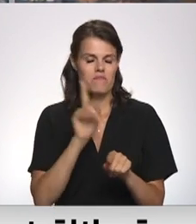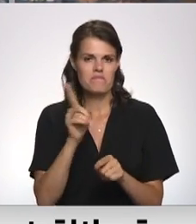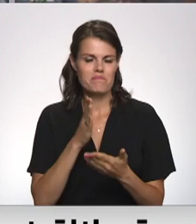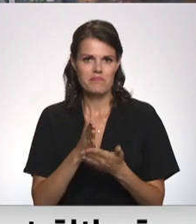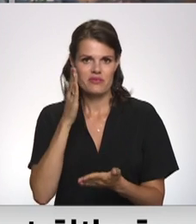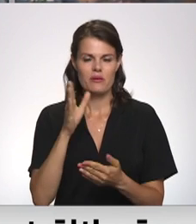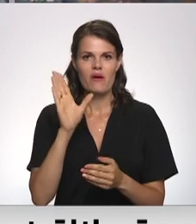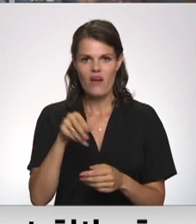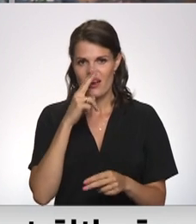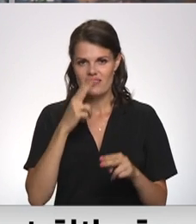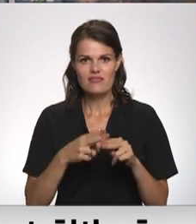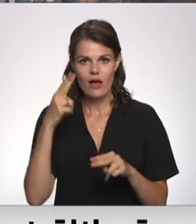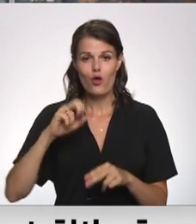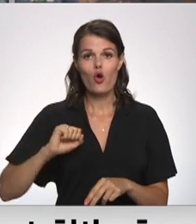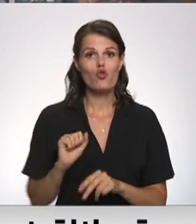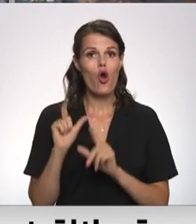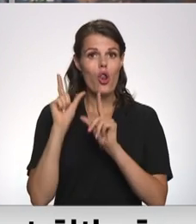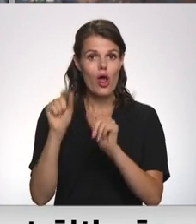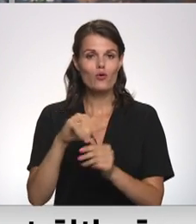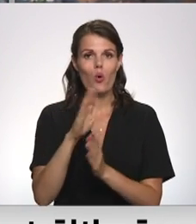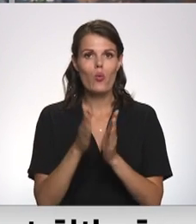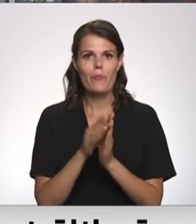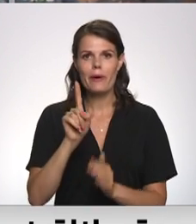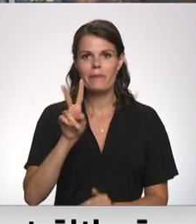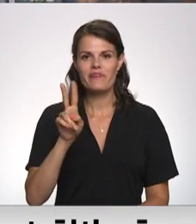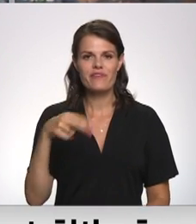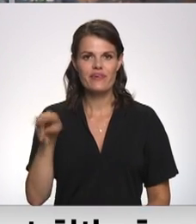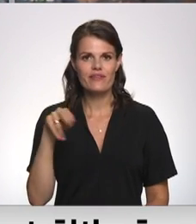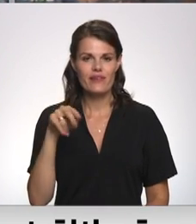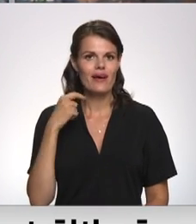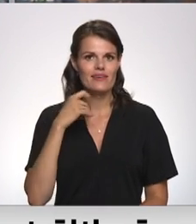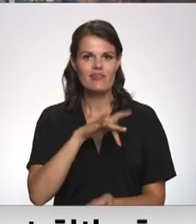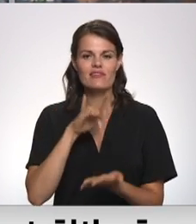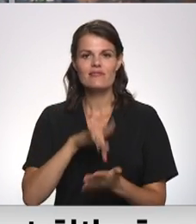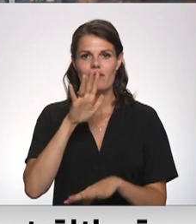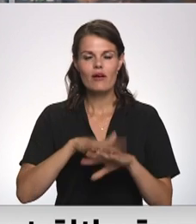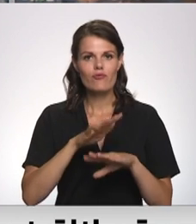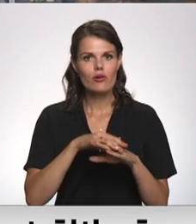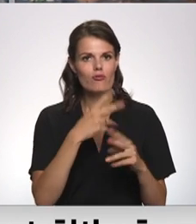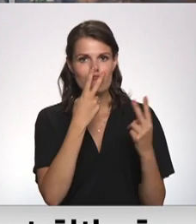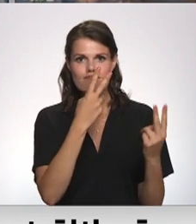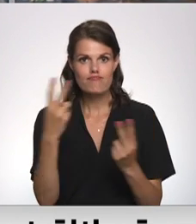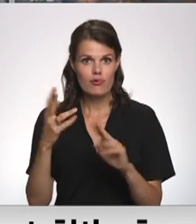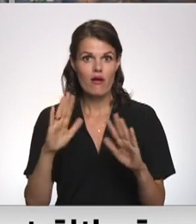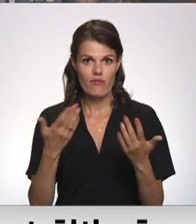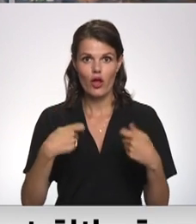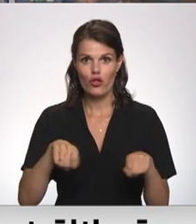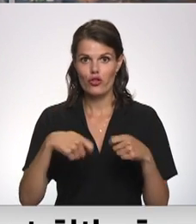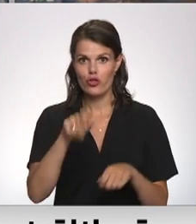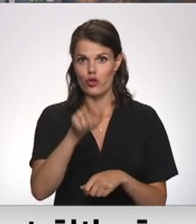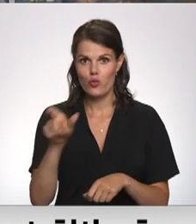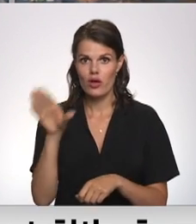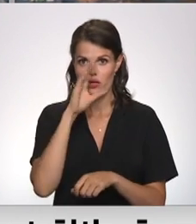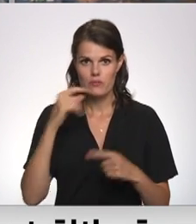saindēties. Kolēģis Uldis Birziņš šodien kopā ar pārtikas un veterināro dienestu Rīgas centrāla tirgu skaidroja, vai tirgotājs spēj